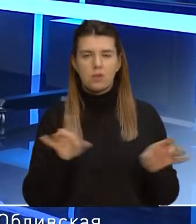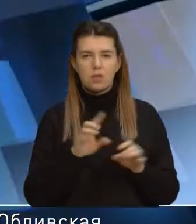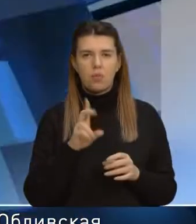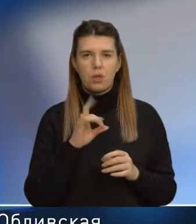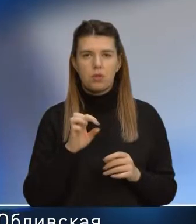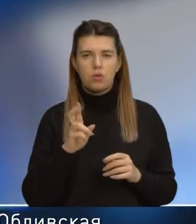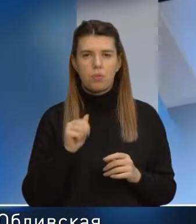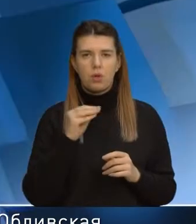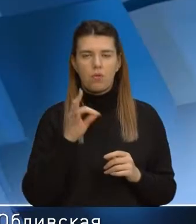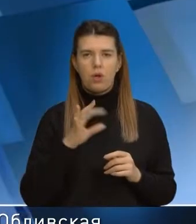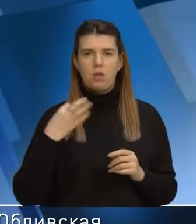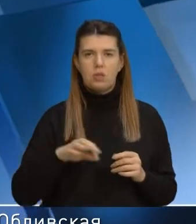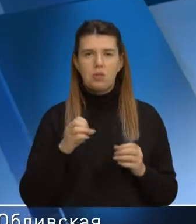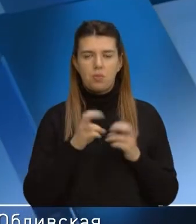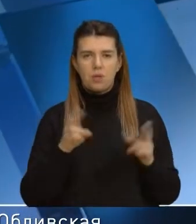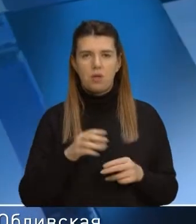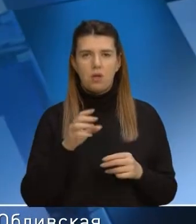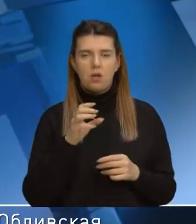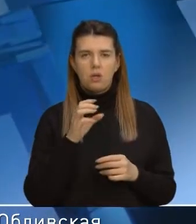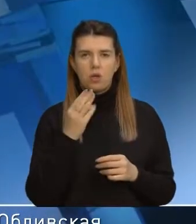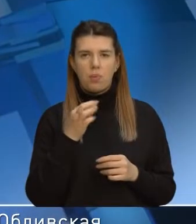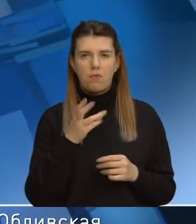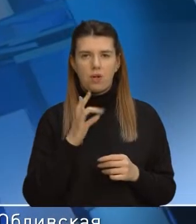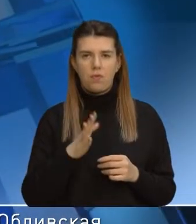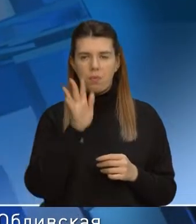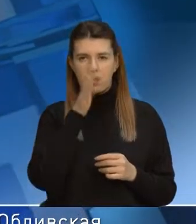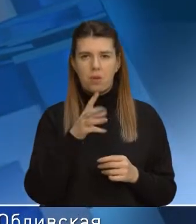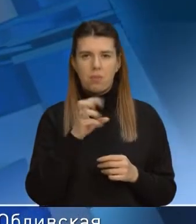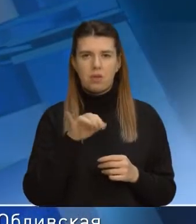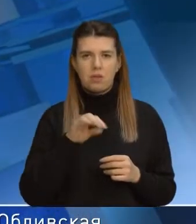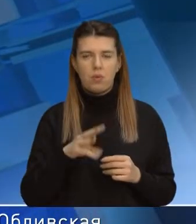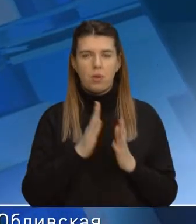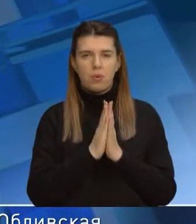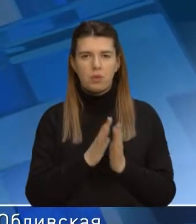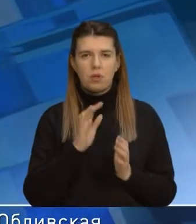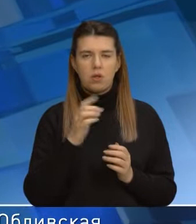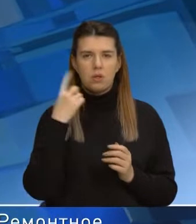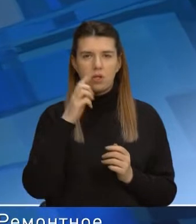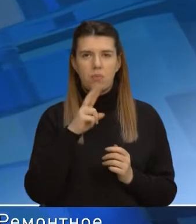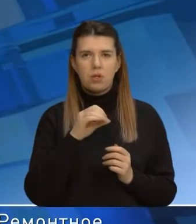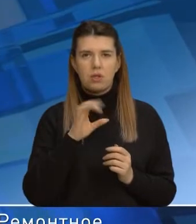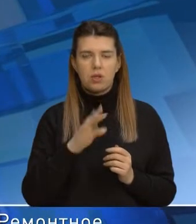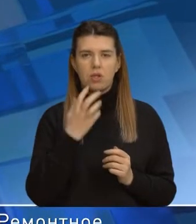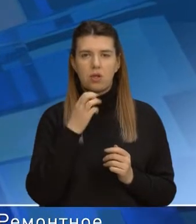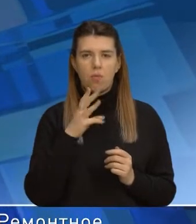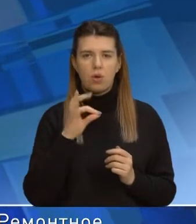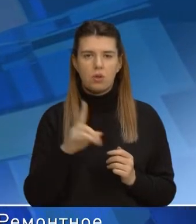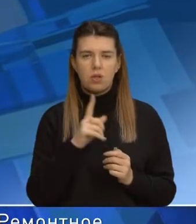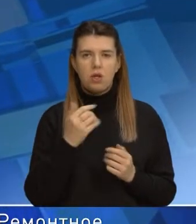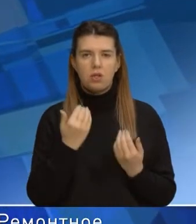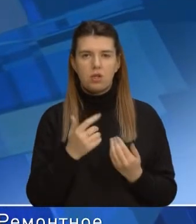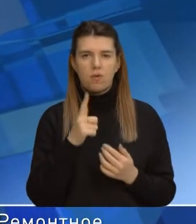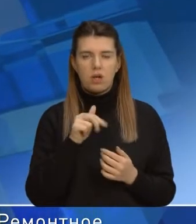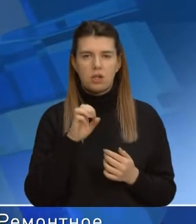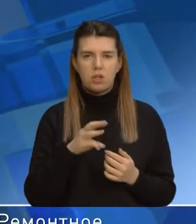в пресс-службе ЮВО, сын спецназовца Евгения Шиповалова, пятилетний Максим, попросил у сказочного персонажа Деда Мороза